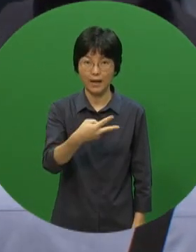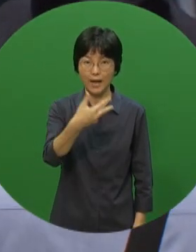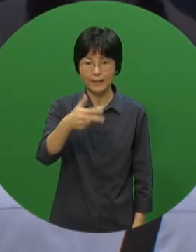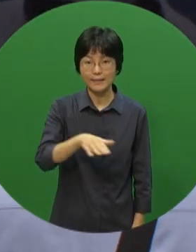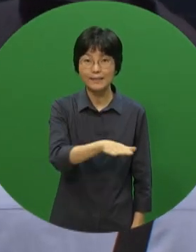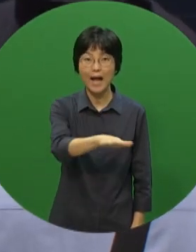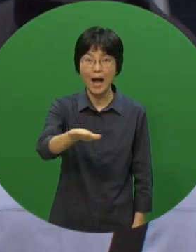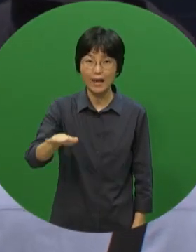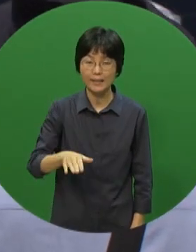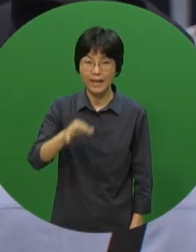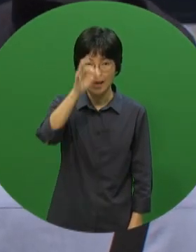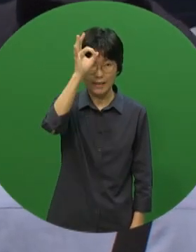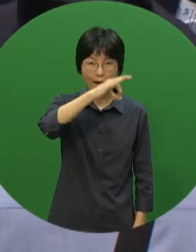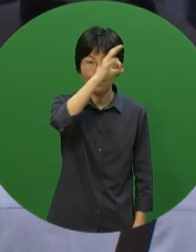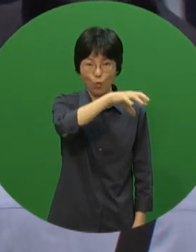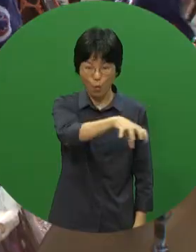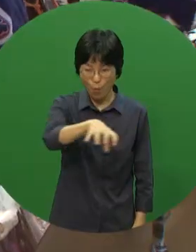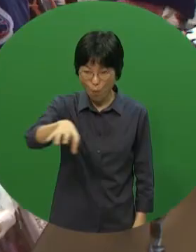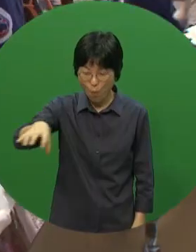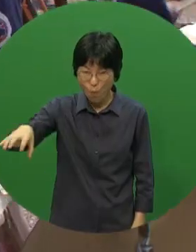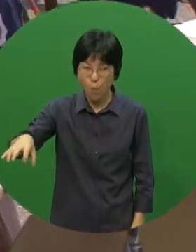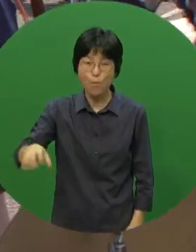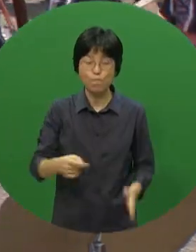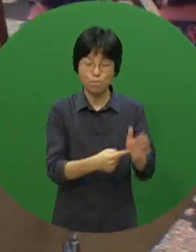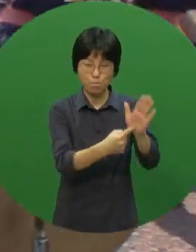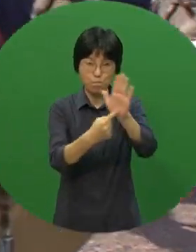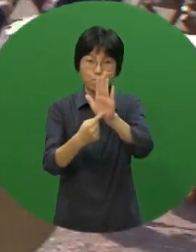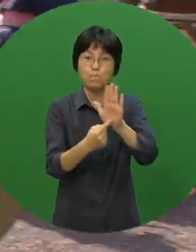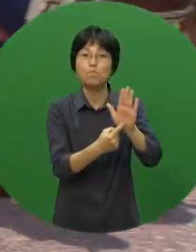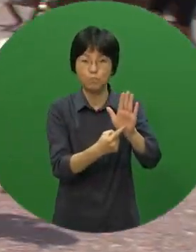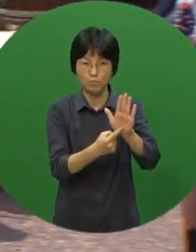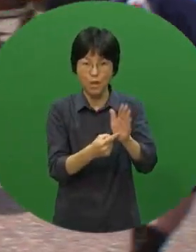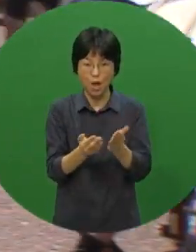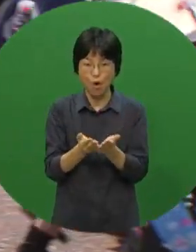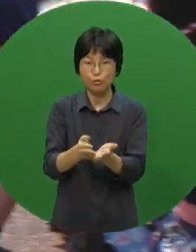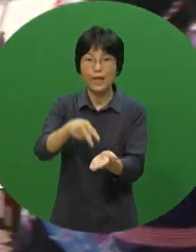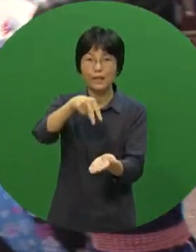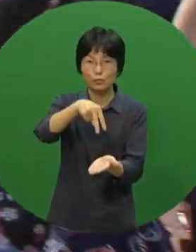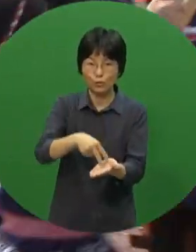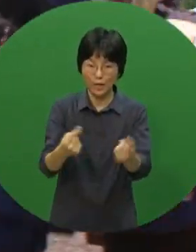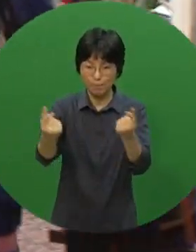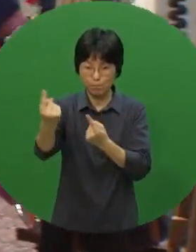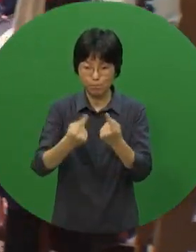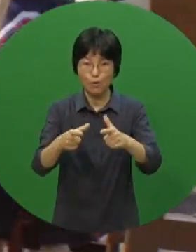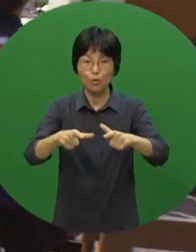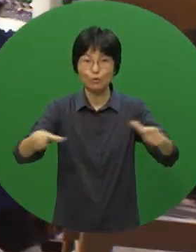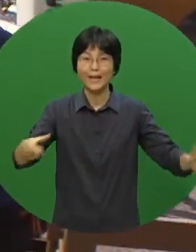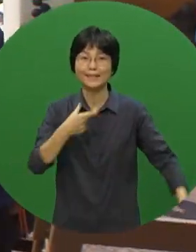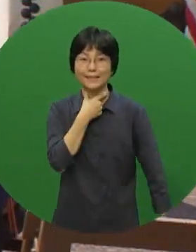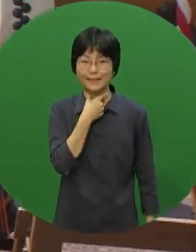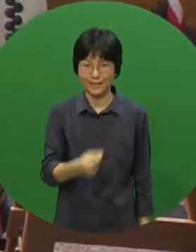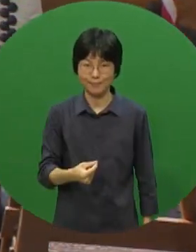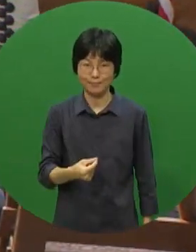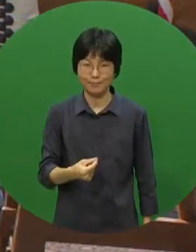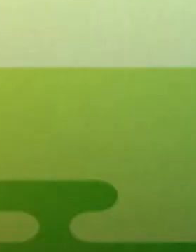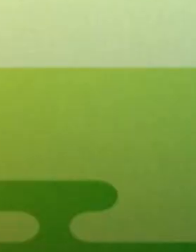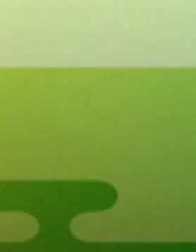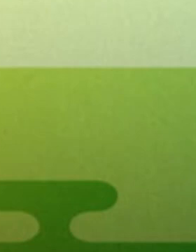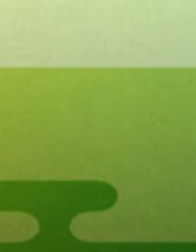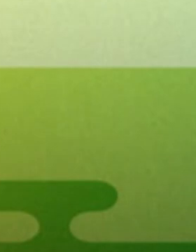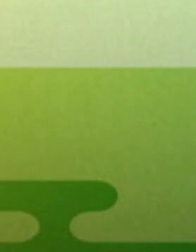州市にはたくさんの観光資源があります。北九州港のポテンシャルを生かし、今後も客船の誘致に取り組みたいと思います